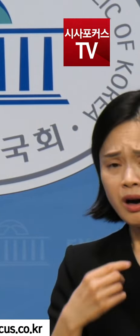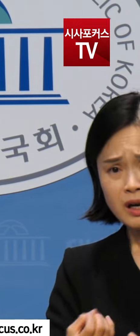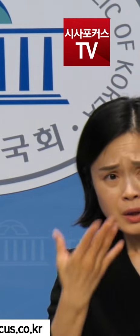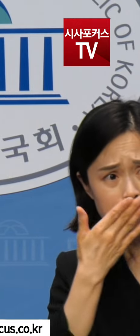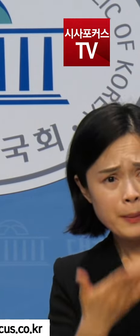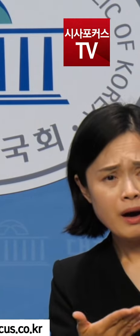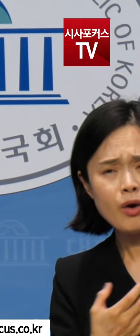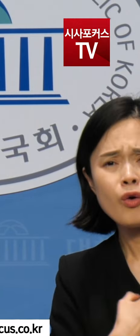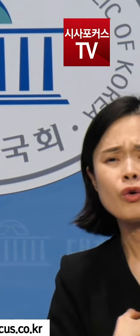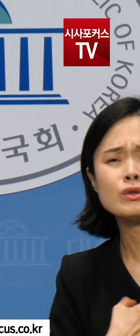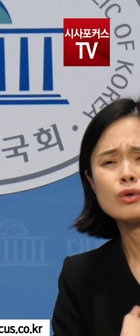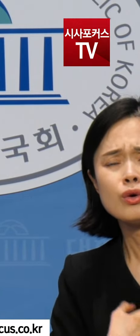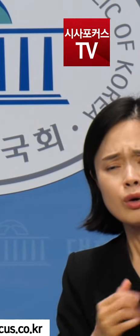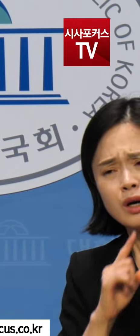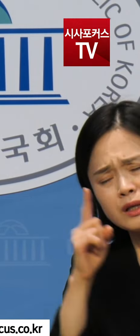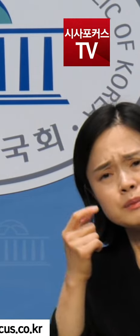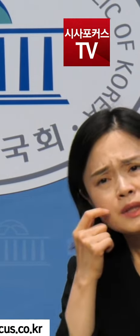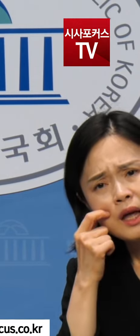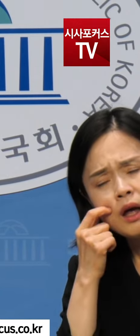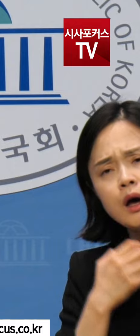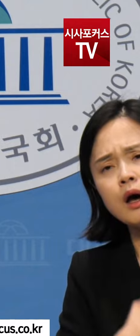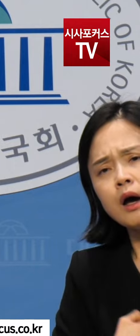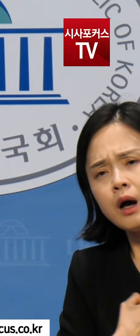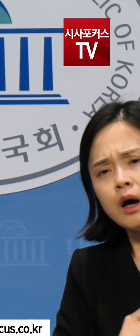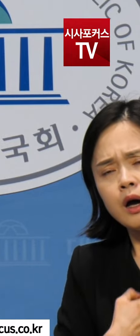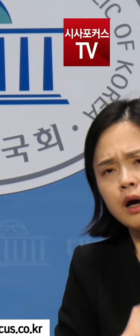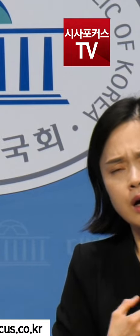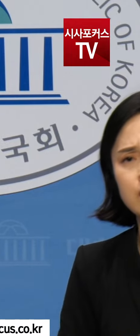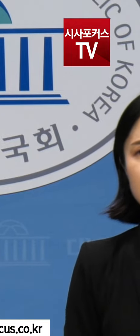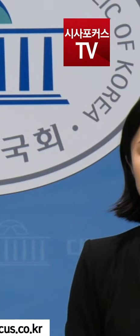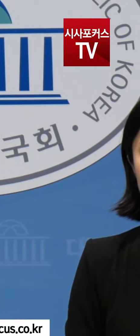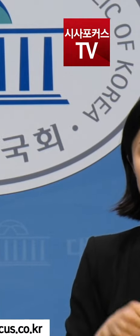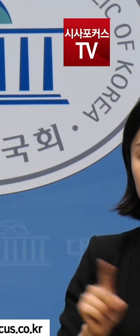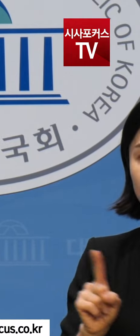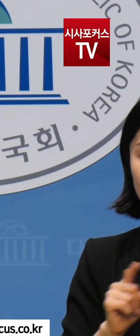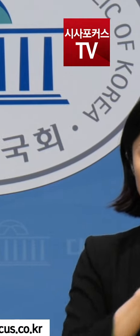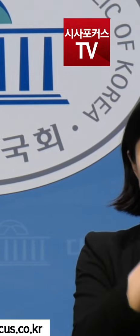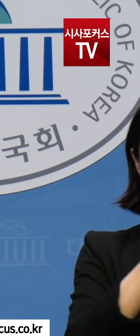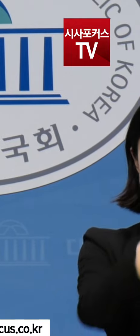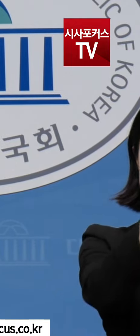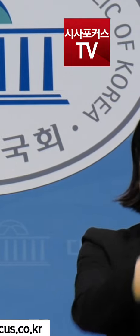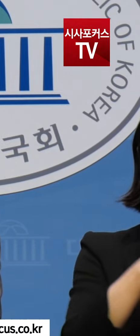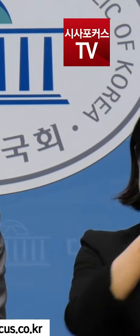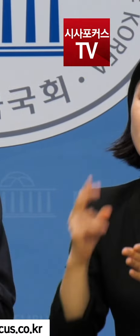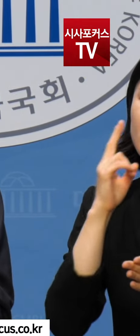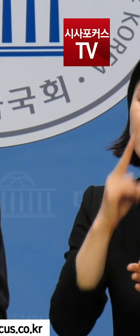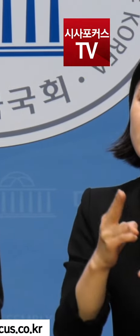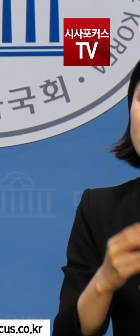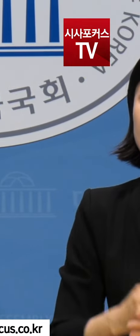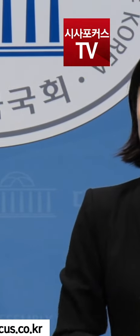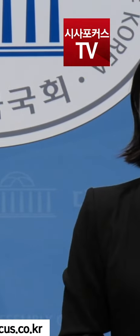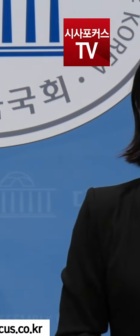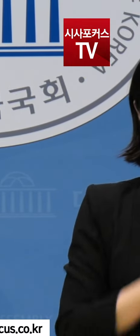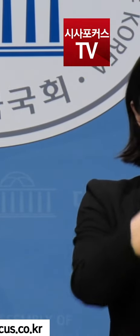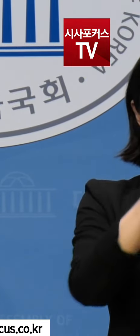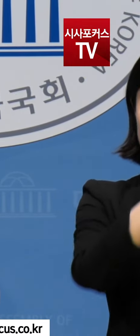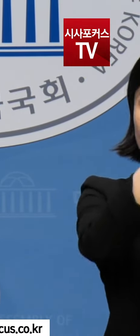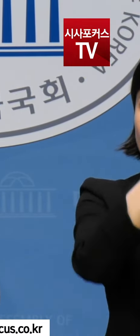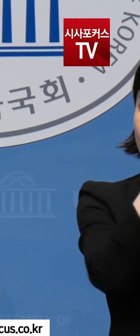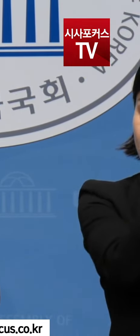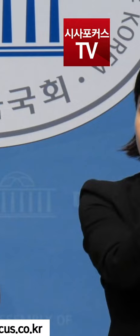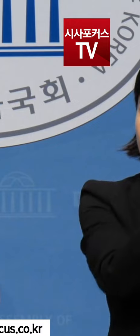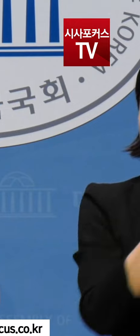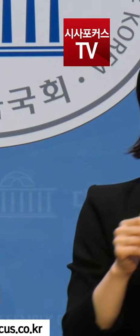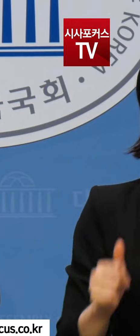모든 피해가 환경부의 정책을 신뢰했기 때문에 벌어진 일이라 더욱 심각하다. 환경부가